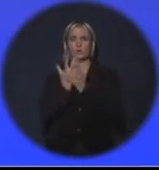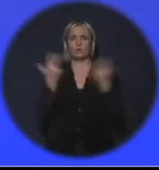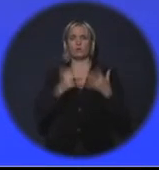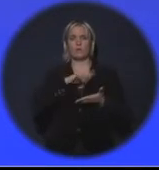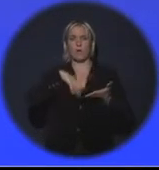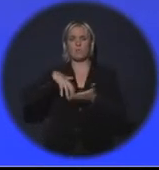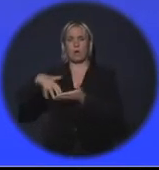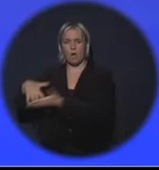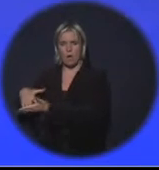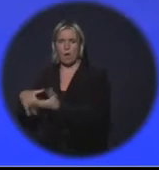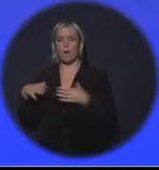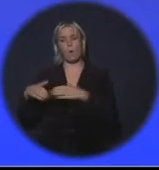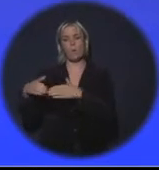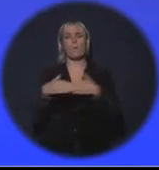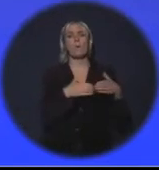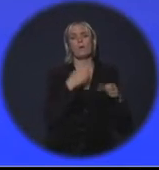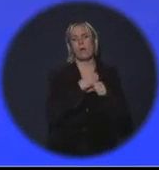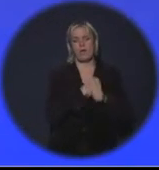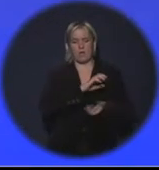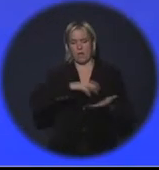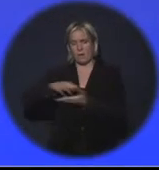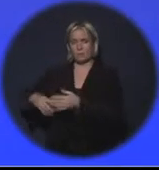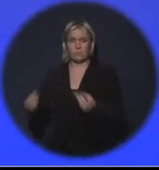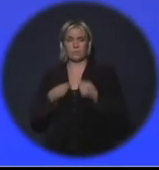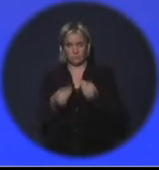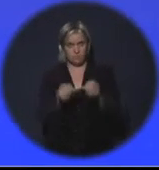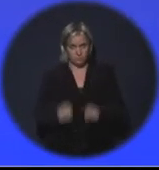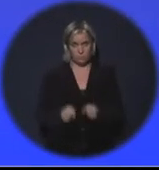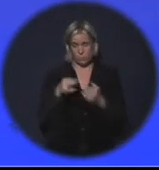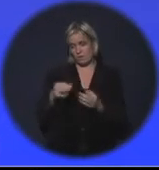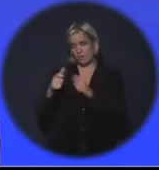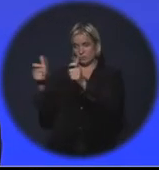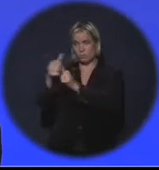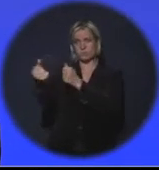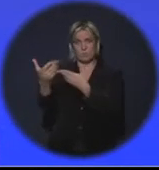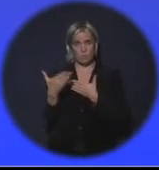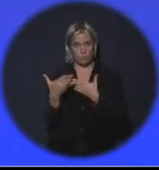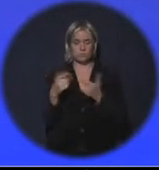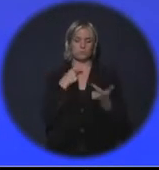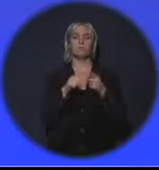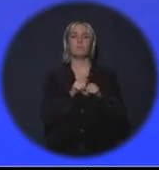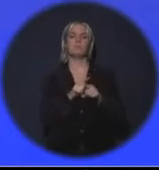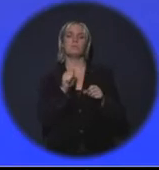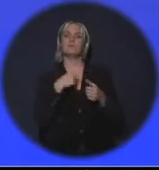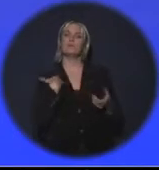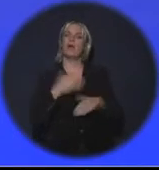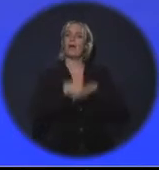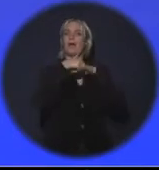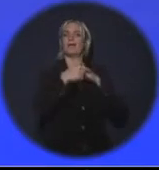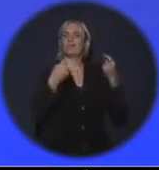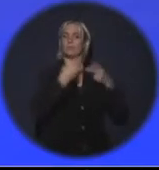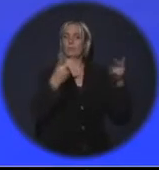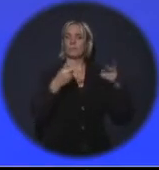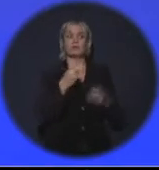travail, et vous avez su faire toute leur place tant aux propositions des entreprises qu'aux contributions publiques et